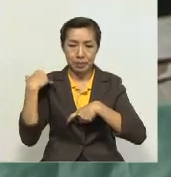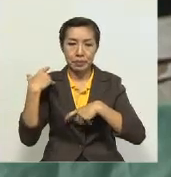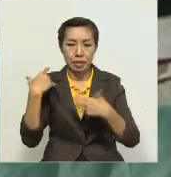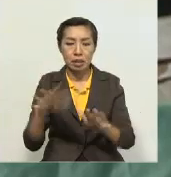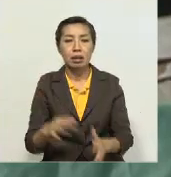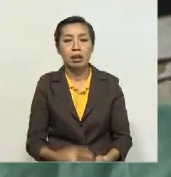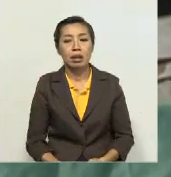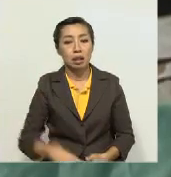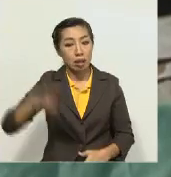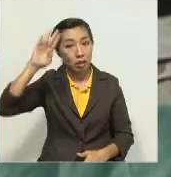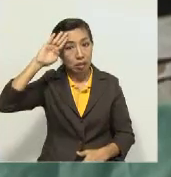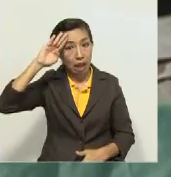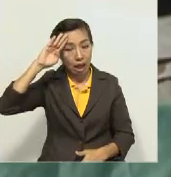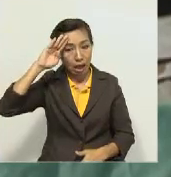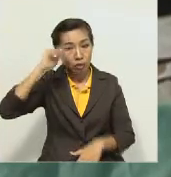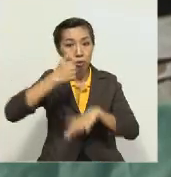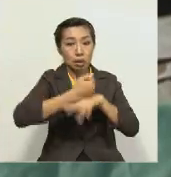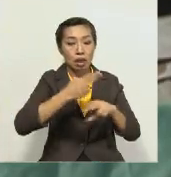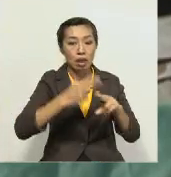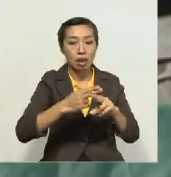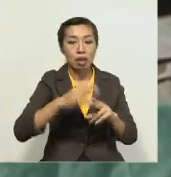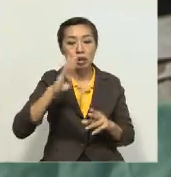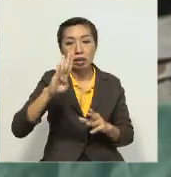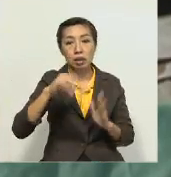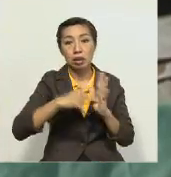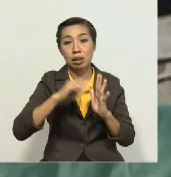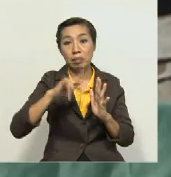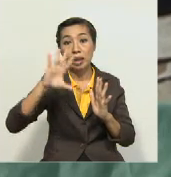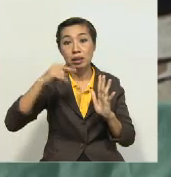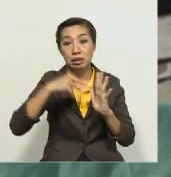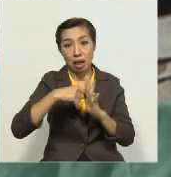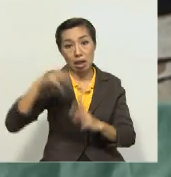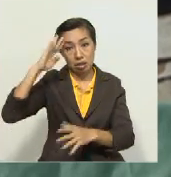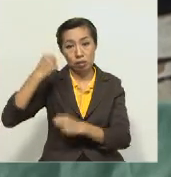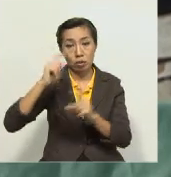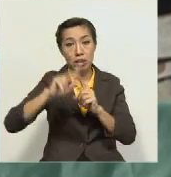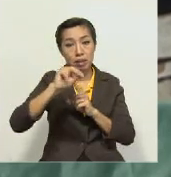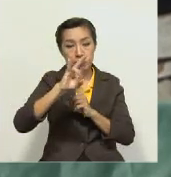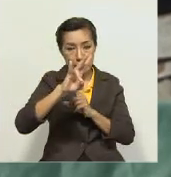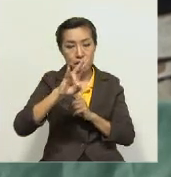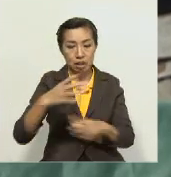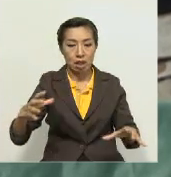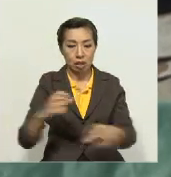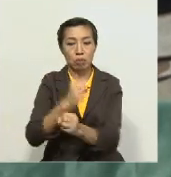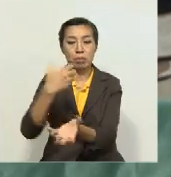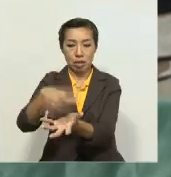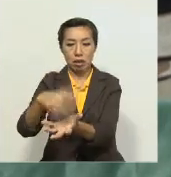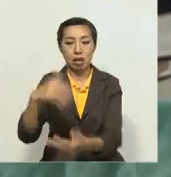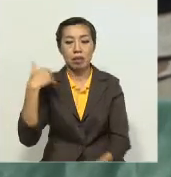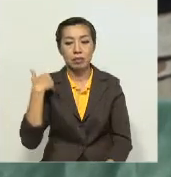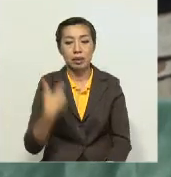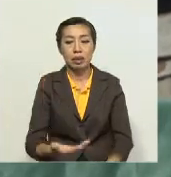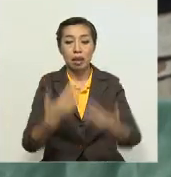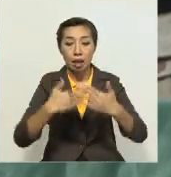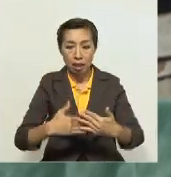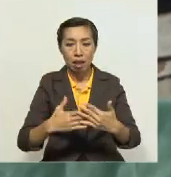พติบญชาพอบอมอัฐบอล 37 ก็คงจะตรกให้ฟงเคาๆอีกอ